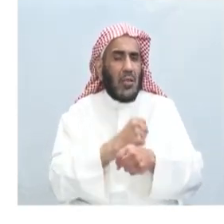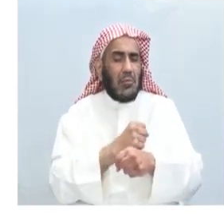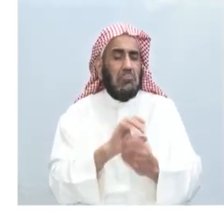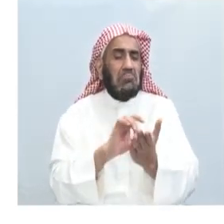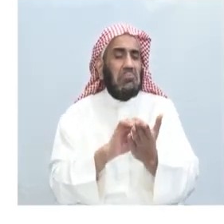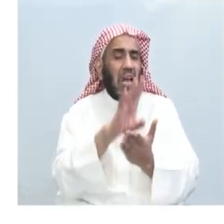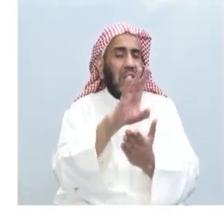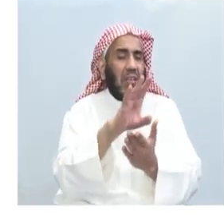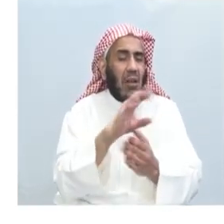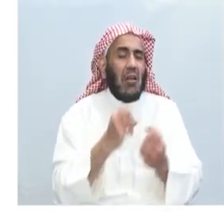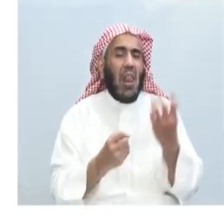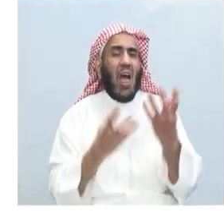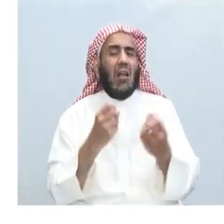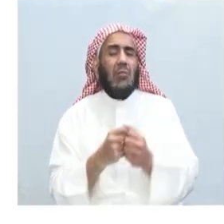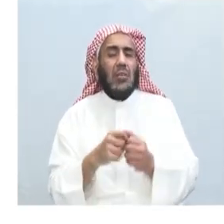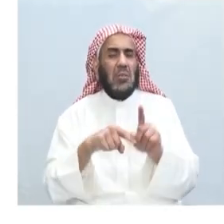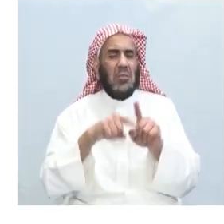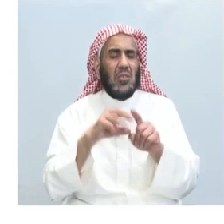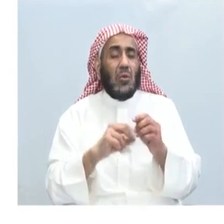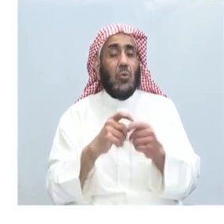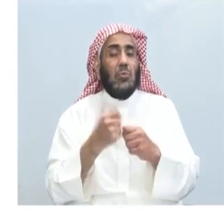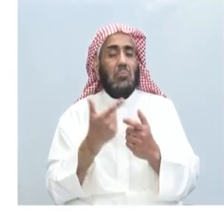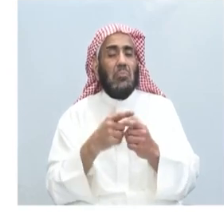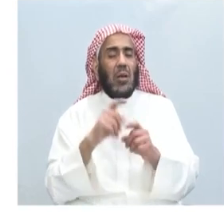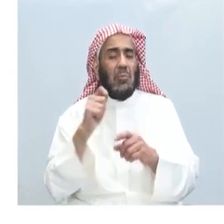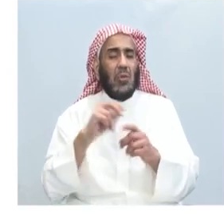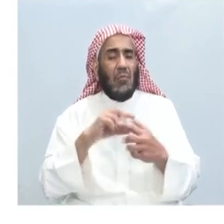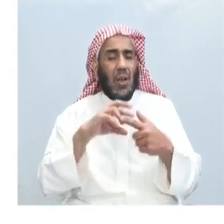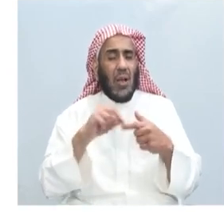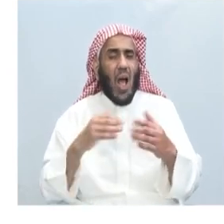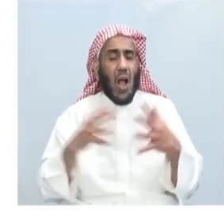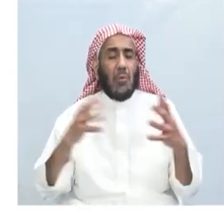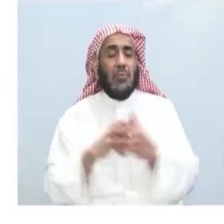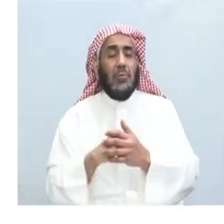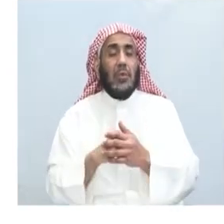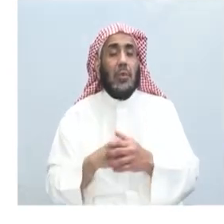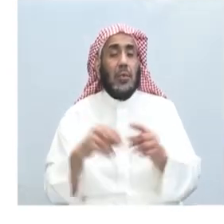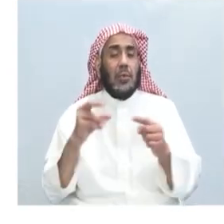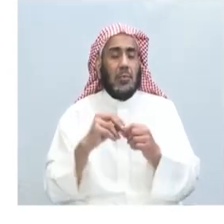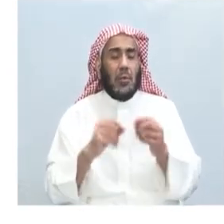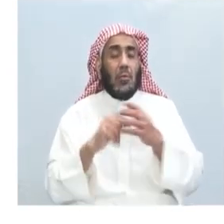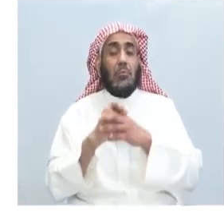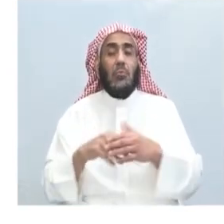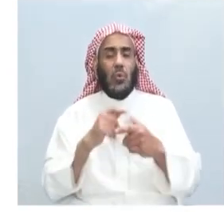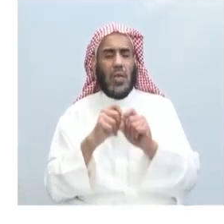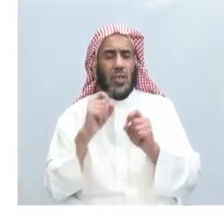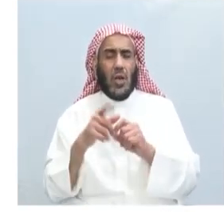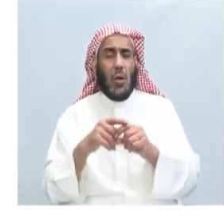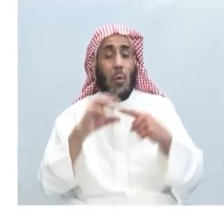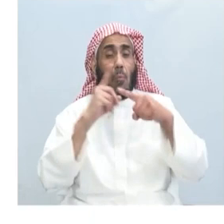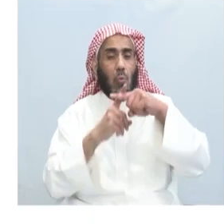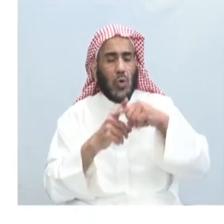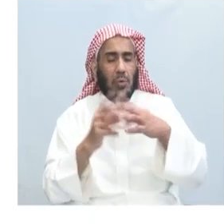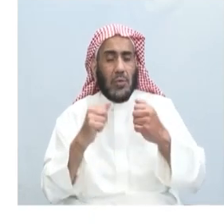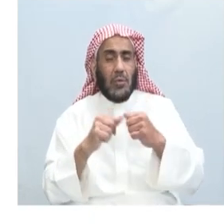طارده للحراره ستكون قيمتها هنا الفرق سيكون اكبر بالنسبه للمواد هنا اشاره موجبه